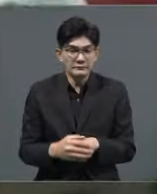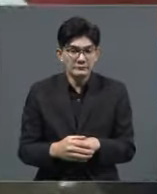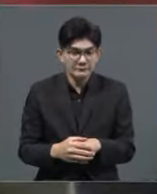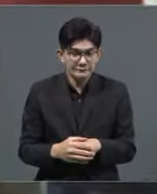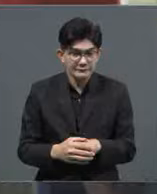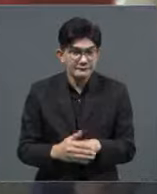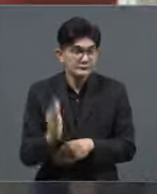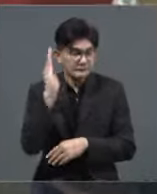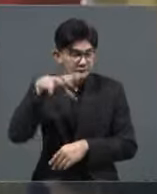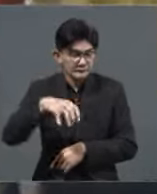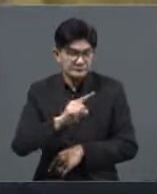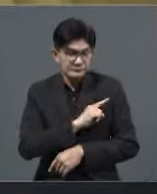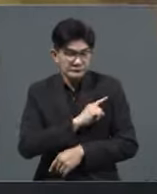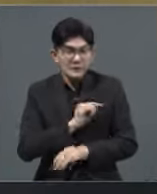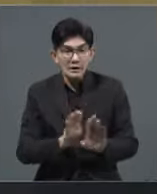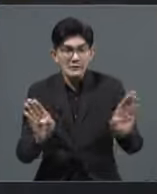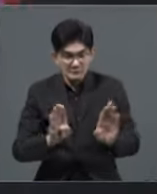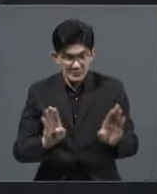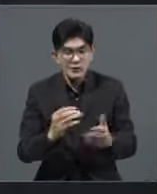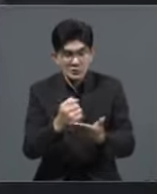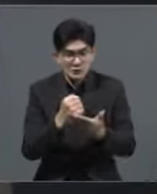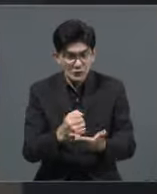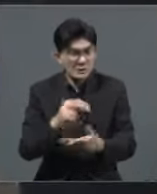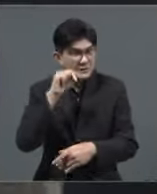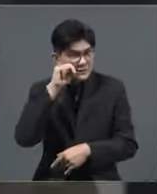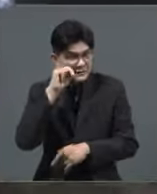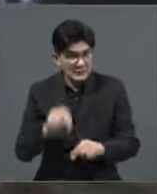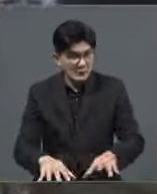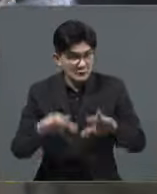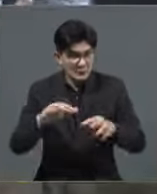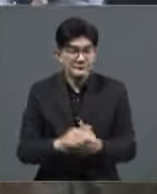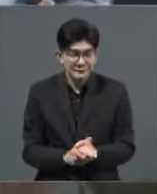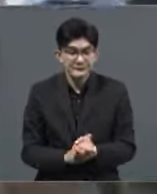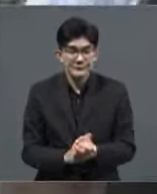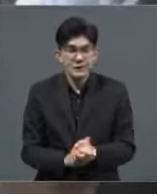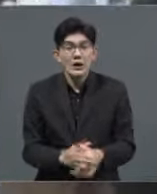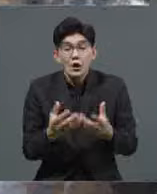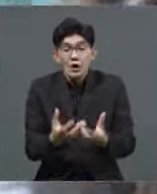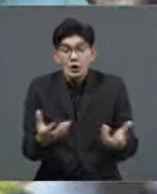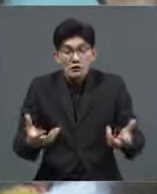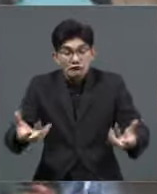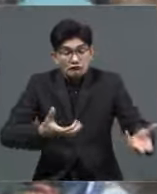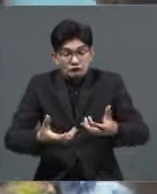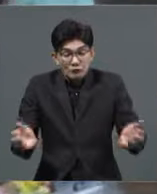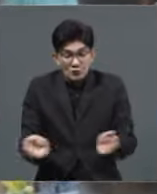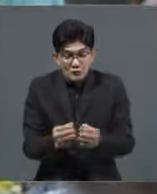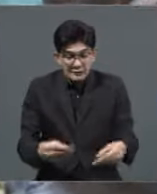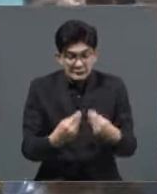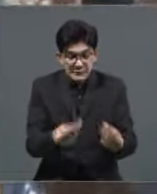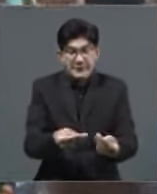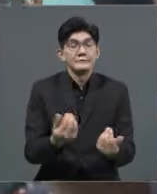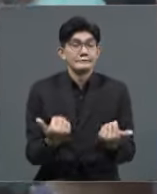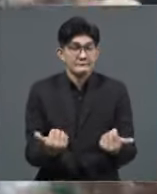กรมประชาสัมพันธ์เนี่ยเปิดศูนย์ช่วยเหลือผู้ประสบอุทกภัยน้ำท่วมที่ตึกใหม่นะก็ได้รวบรวมของนำมามอบให้กับผู้ประสบภัยในครั้ง